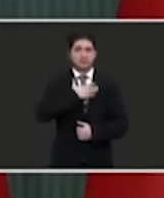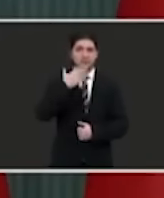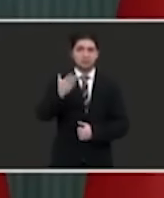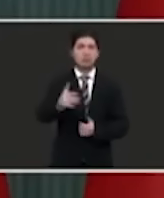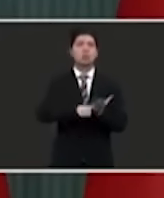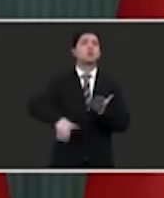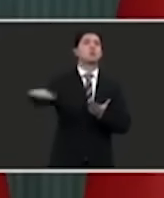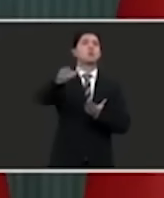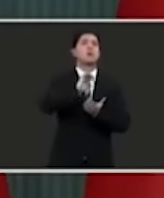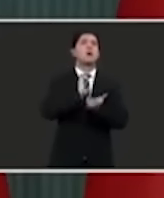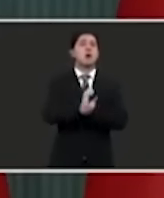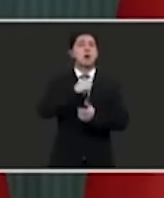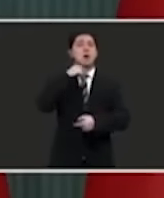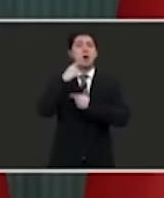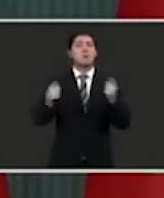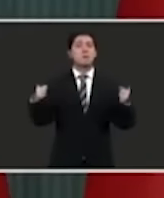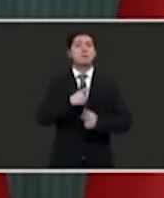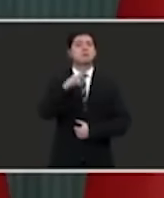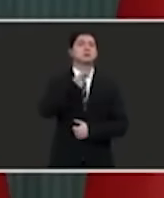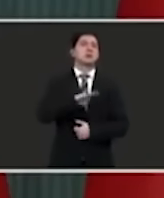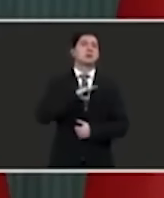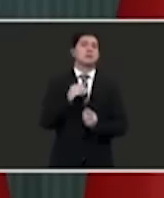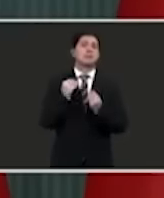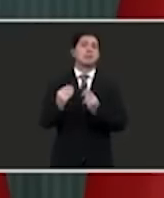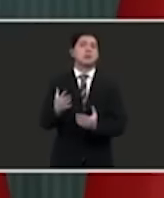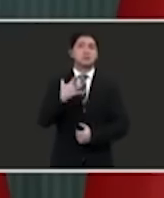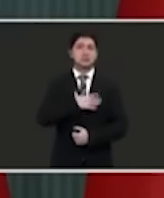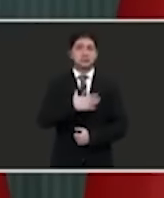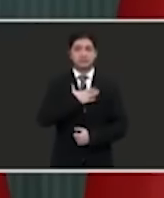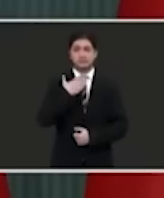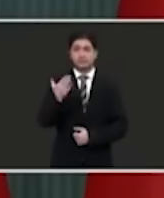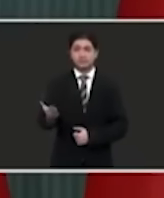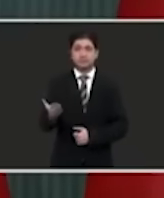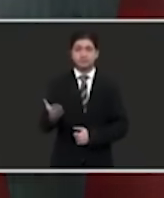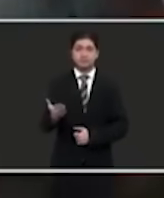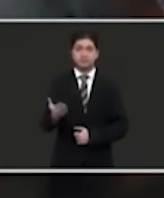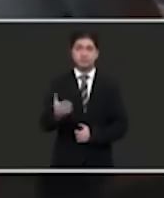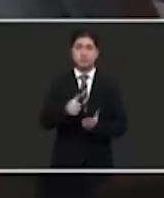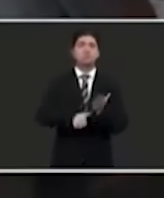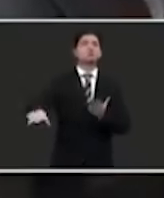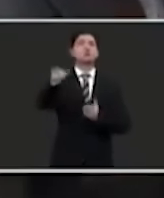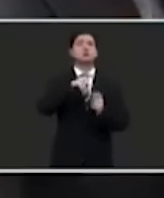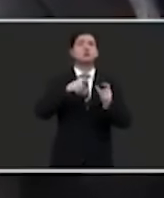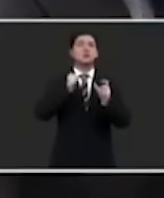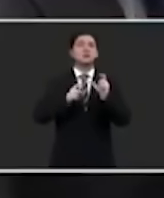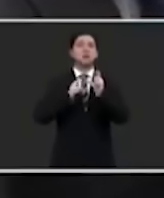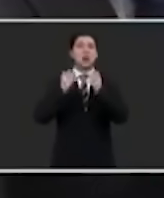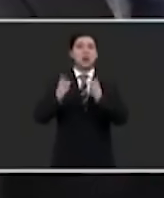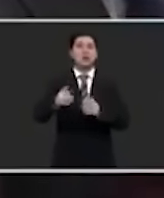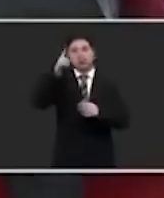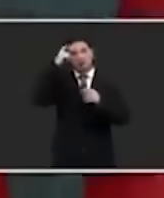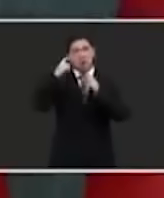Tüm yakınlarına sabırlar niyaz ediyorum. Bütün şehitlerimizi rahmetle